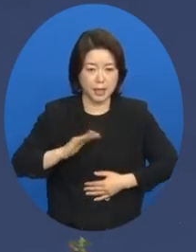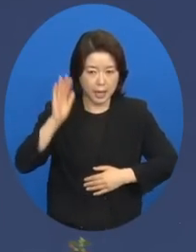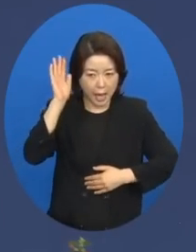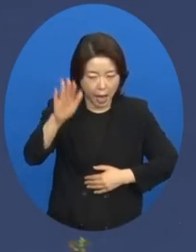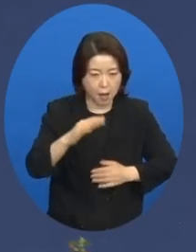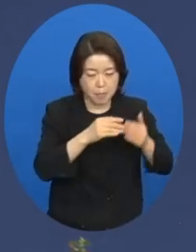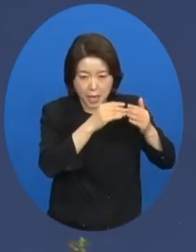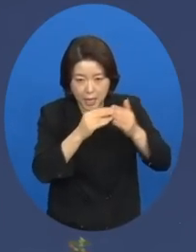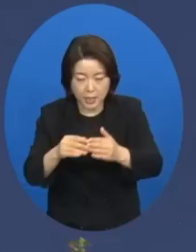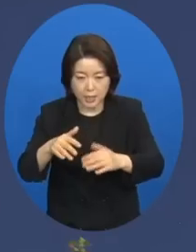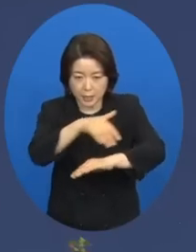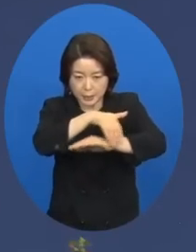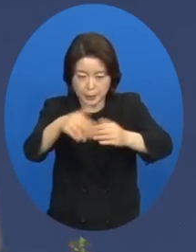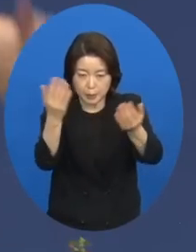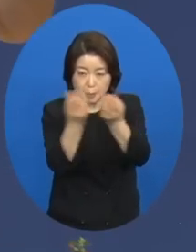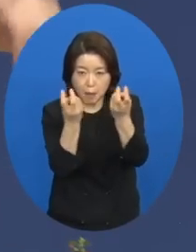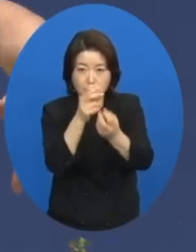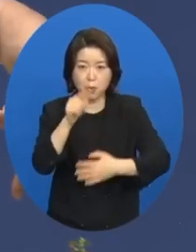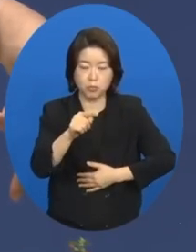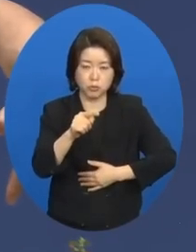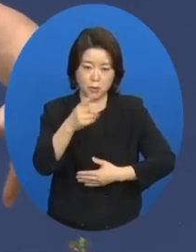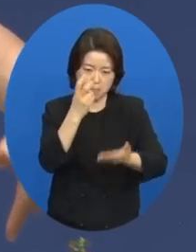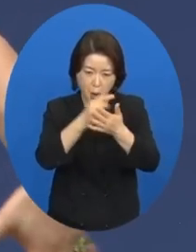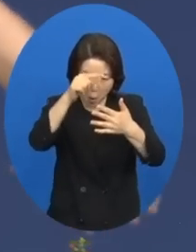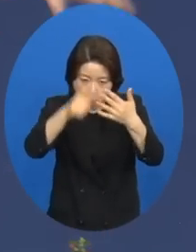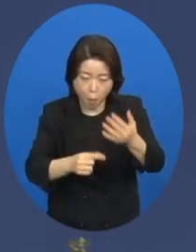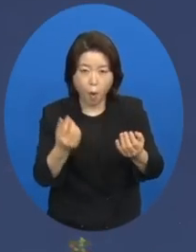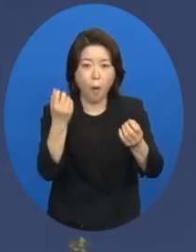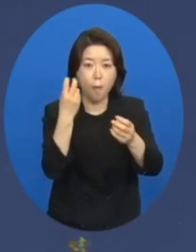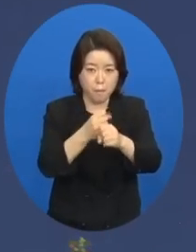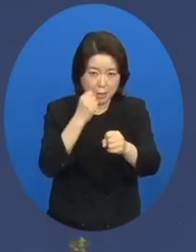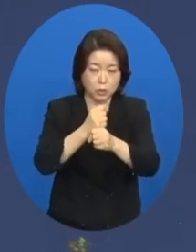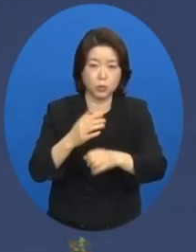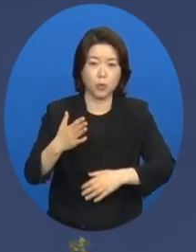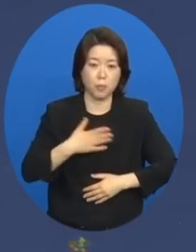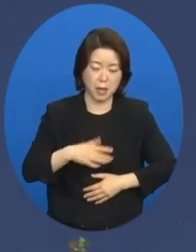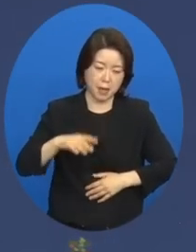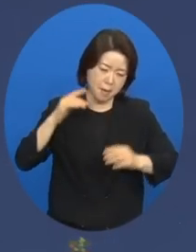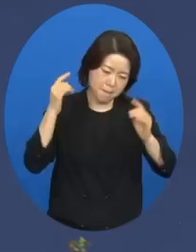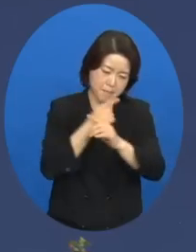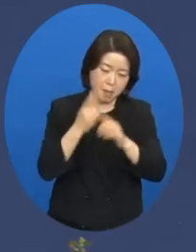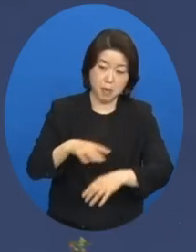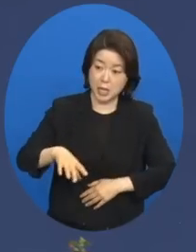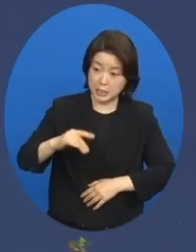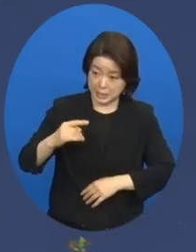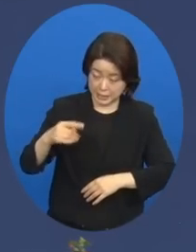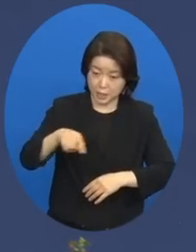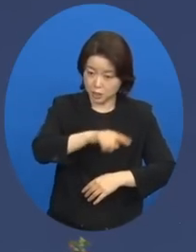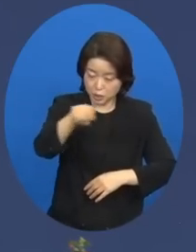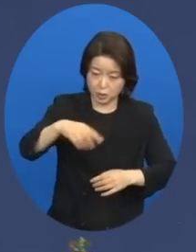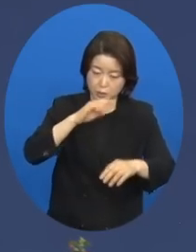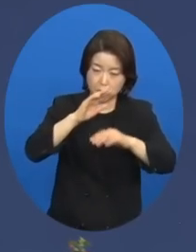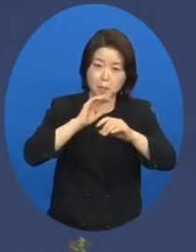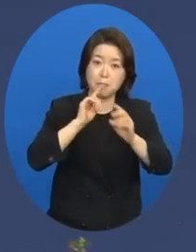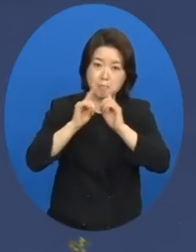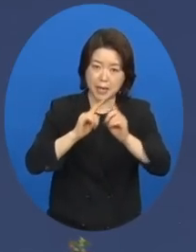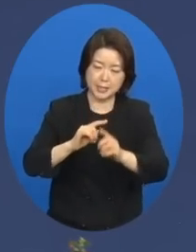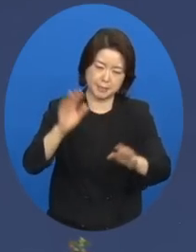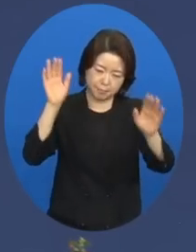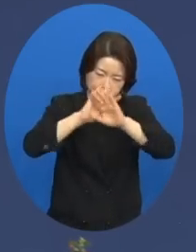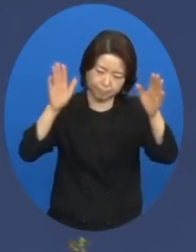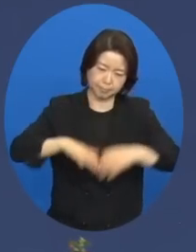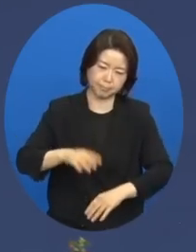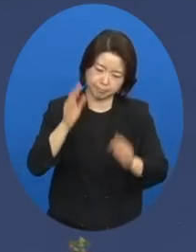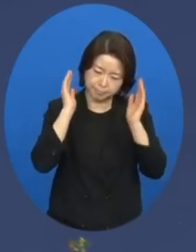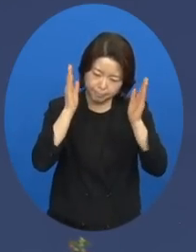삶의 모든 지침으로 삼고 매일 주의 말씀을 주야로 묵상하며 모든 해답을